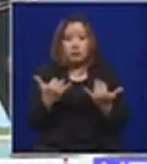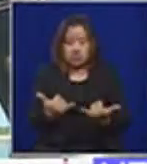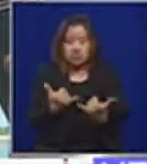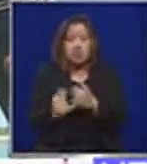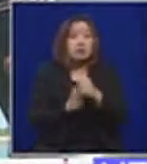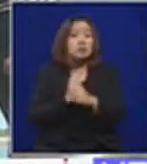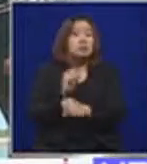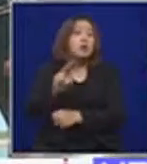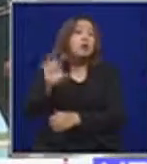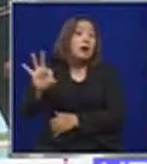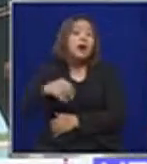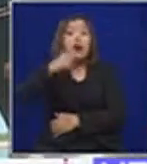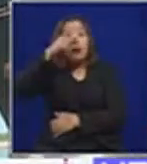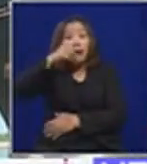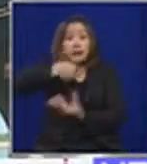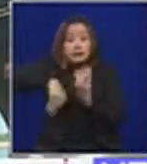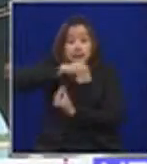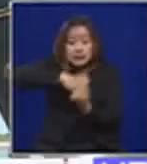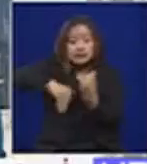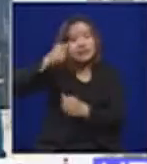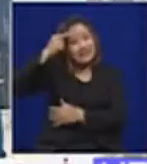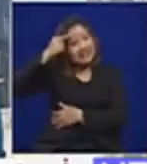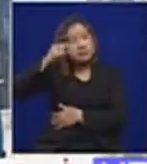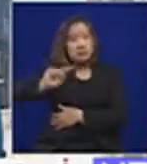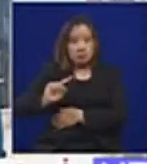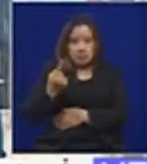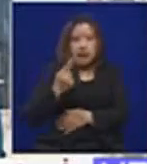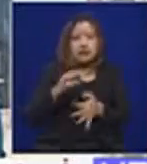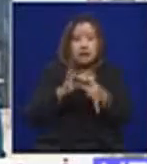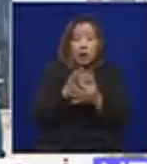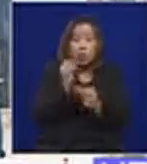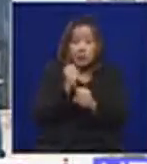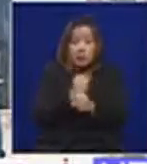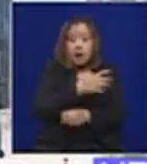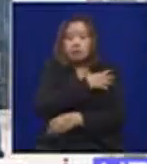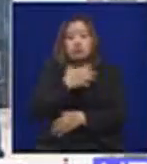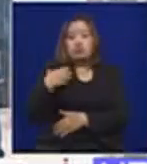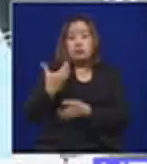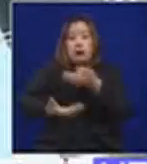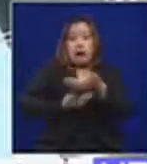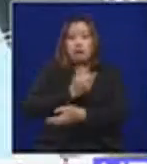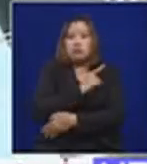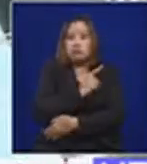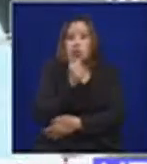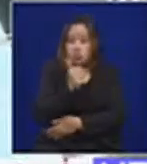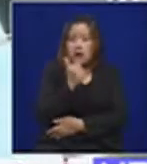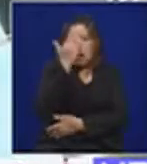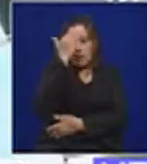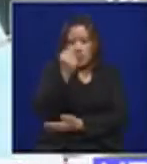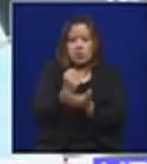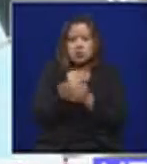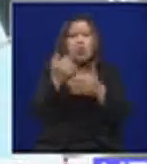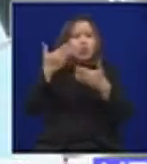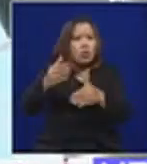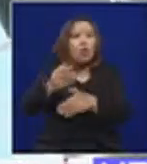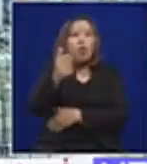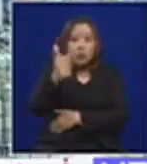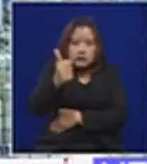บาลจึงเดินเครื่องพัฒนาเศรษฐกิจการค้าระหว่างประเทศผ่านการทำงานของทูตพาณิชย์อย่างเต็มกำลังเพื่อรักษาฐานการส่งออก